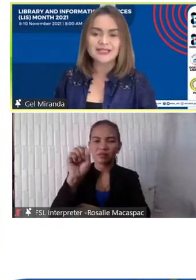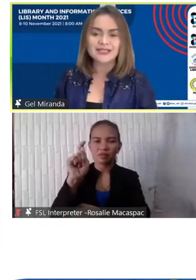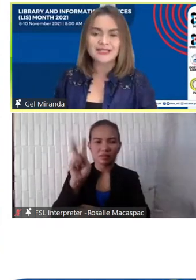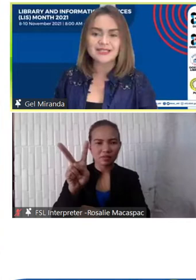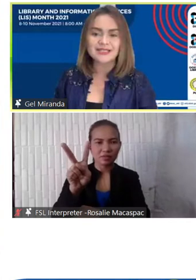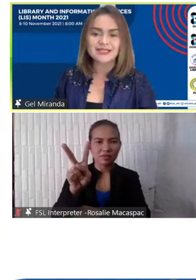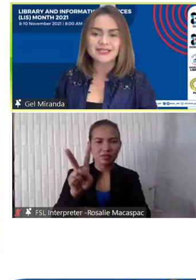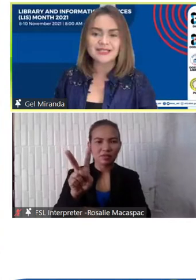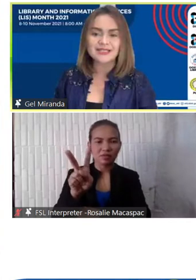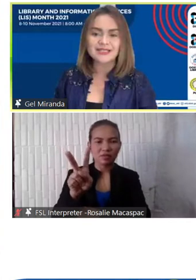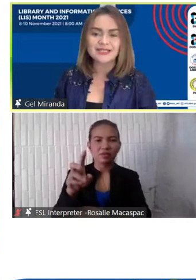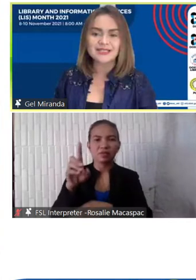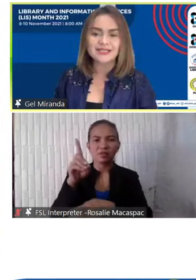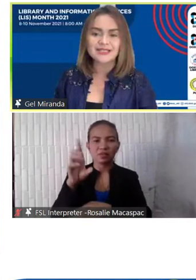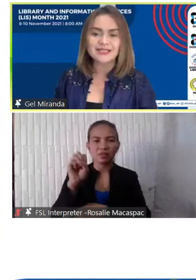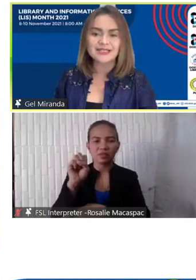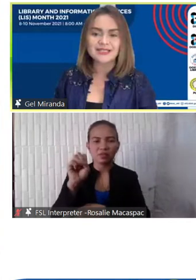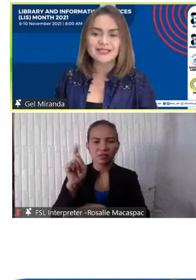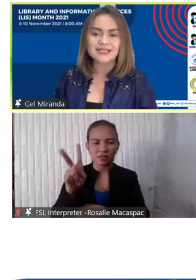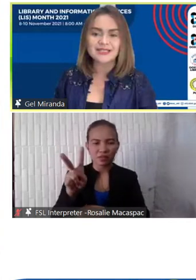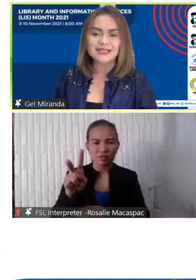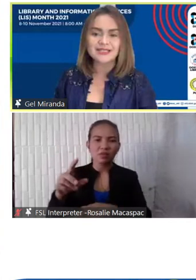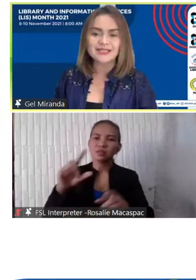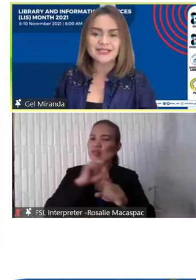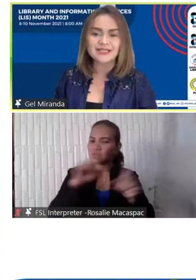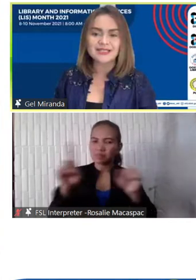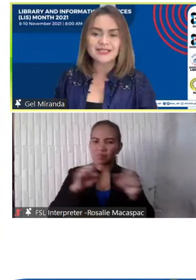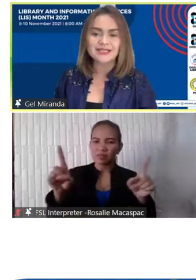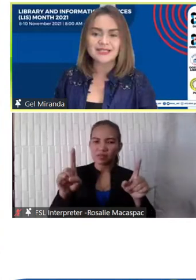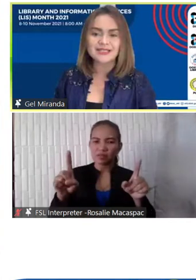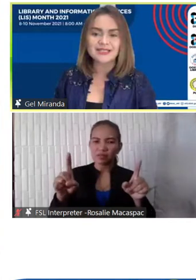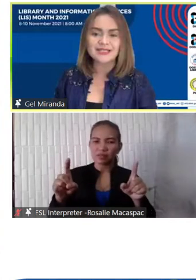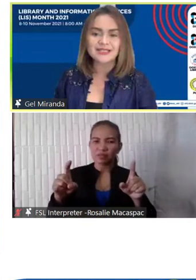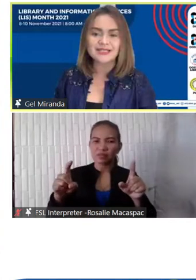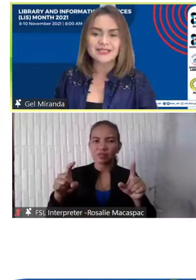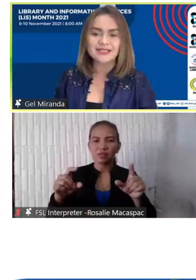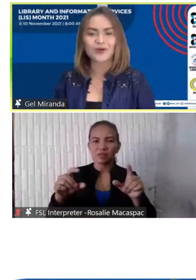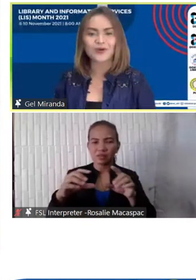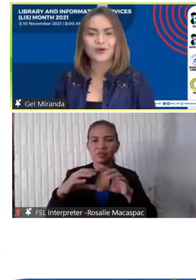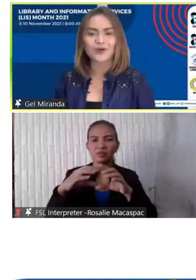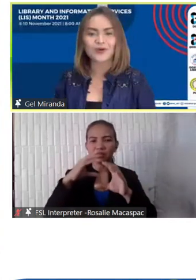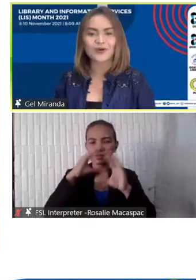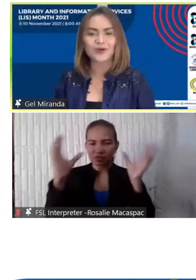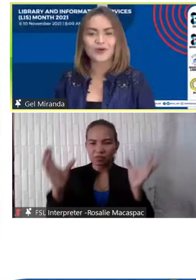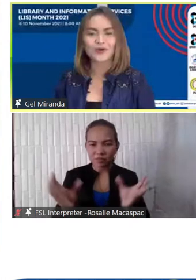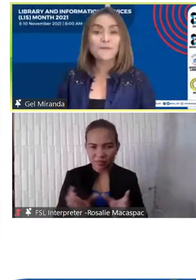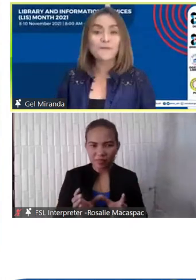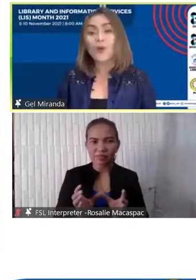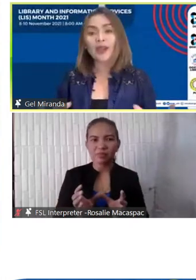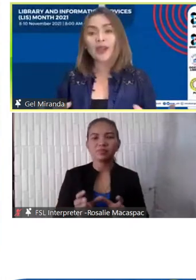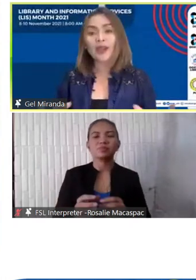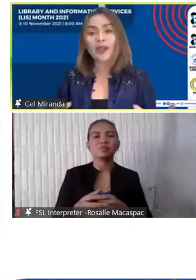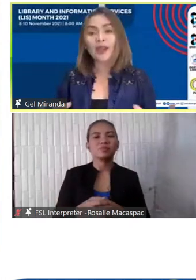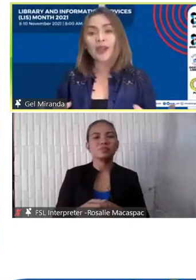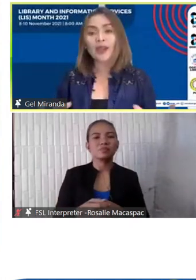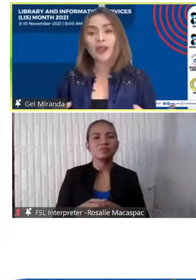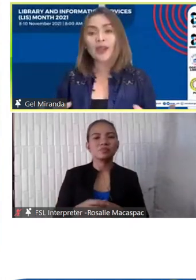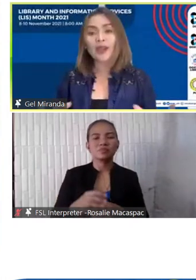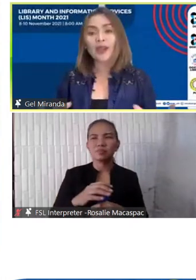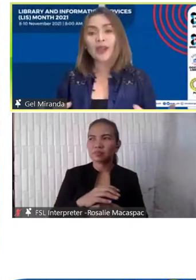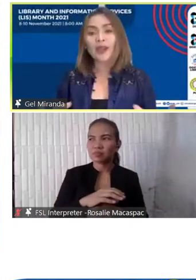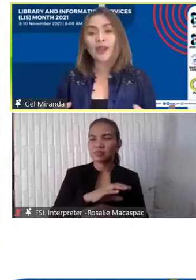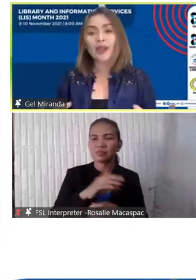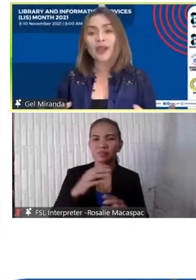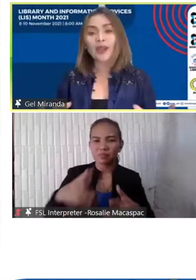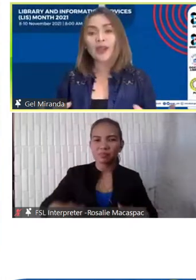DOST-STII about panig ng mundo. Bawat yun, ilang binsya meron tayo, lahat ang